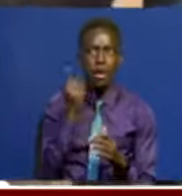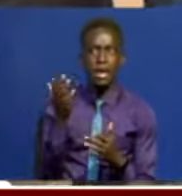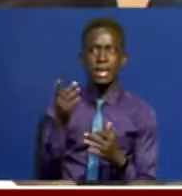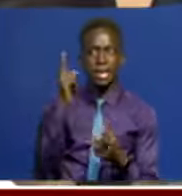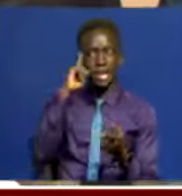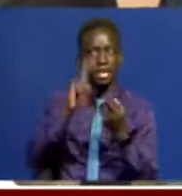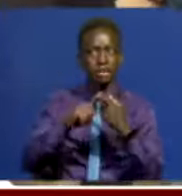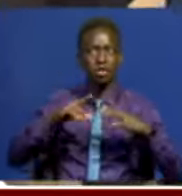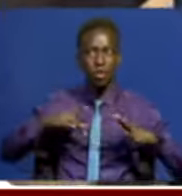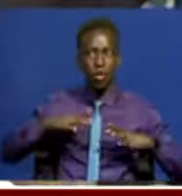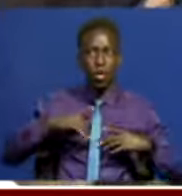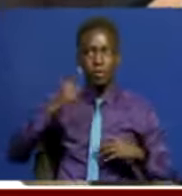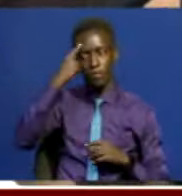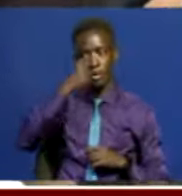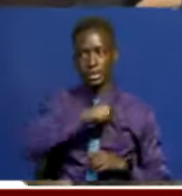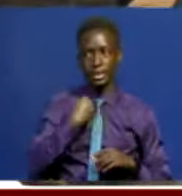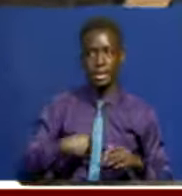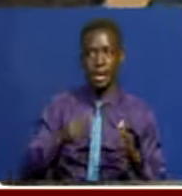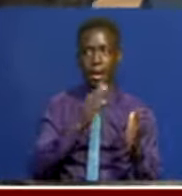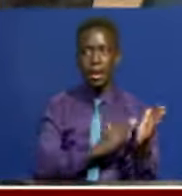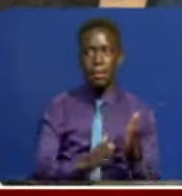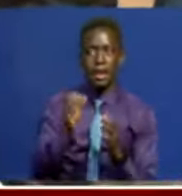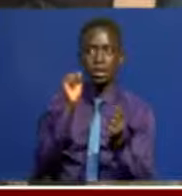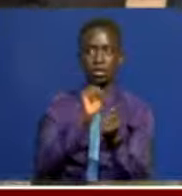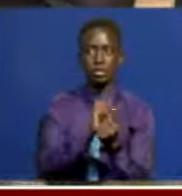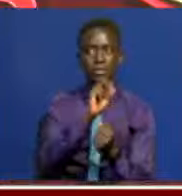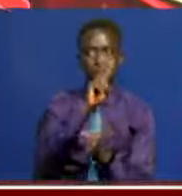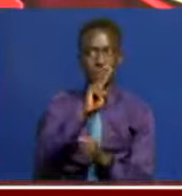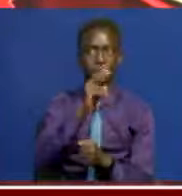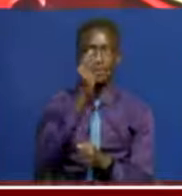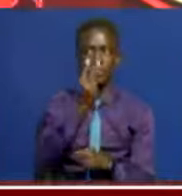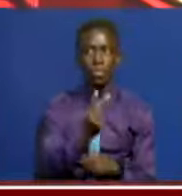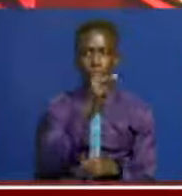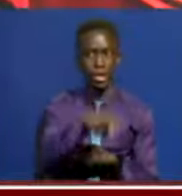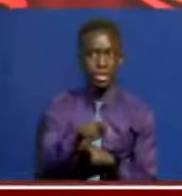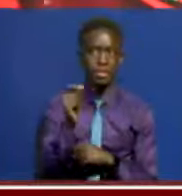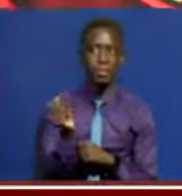Wachina zitakazoandaliwa tarehe 12 mwezi Februari mwaka huu.